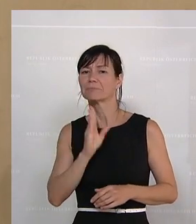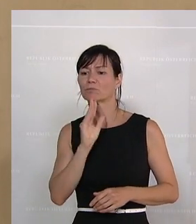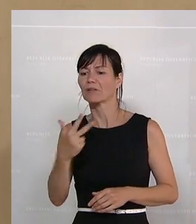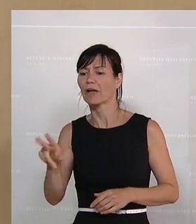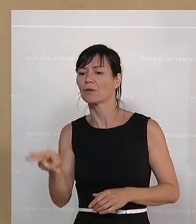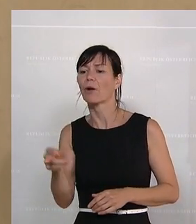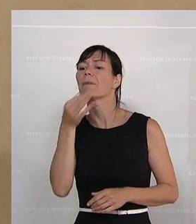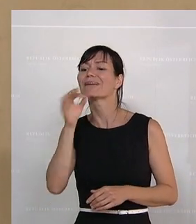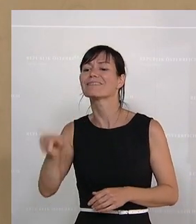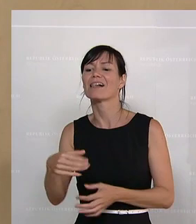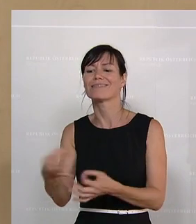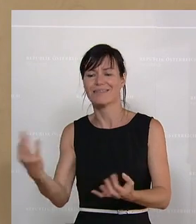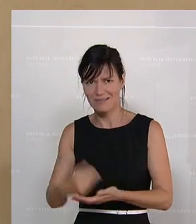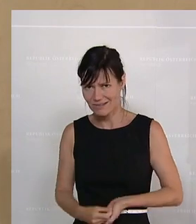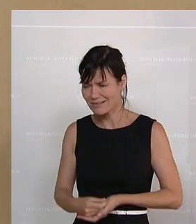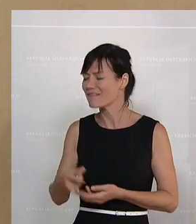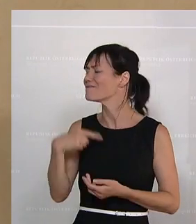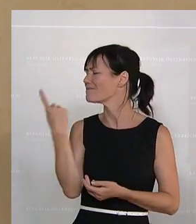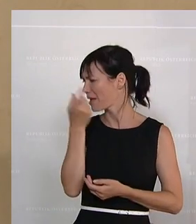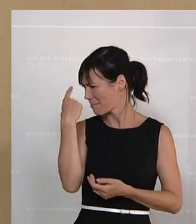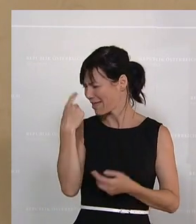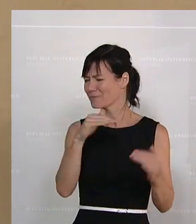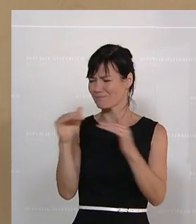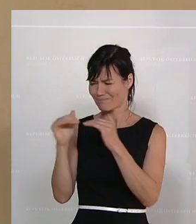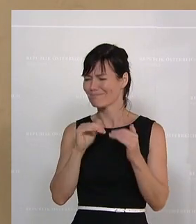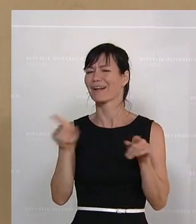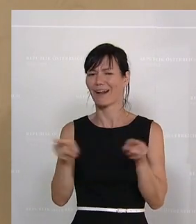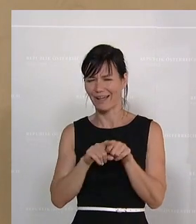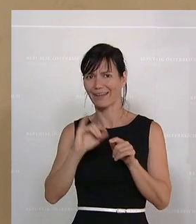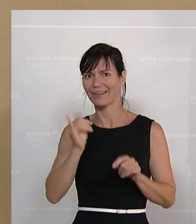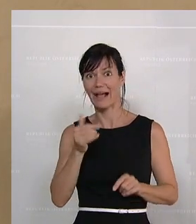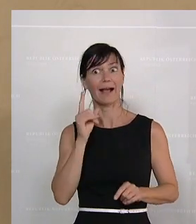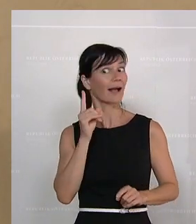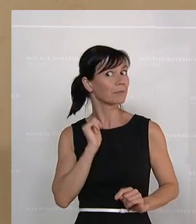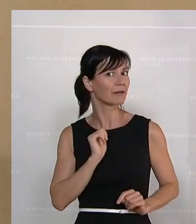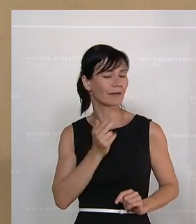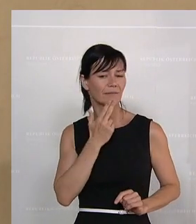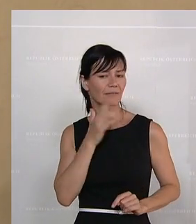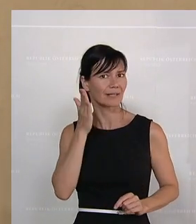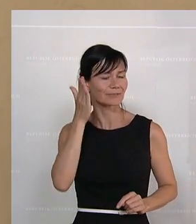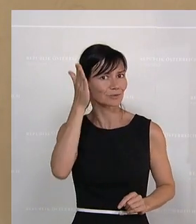nichts da sind wir uns alle einig aber aber wir behalten diese sechs milliarden euro